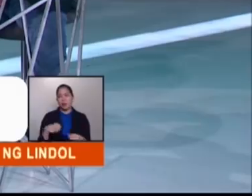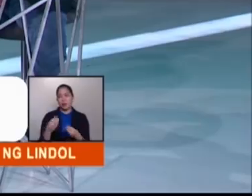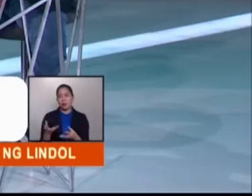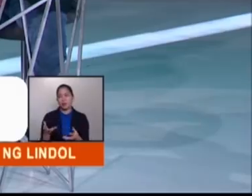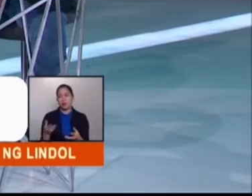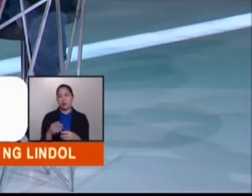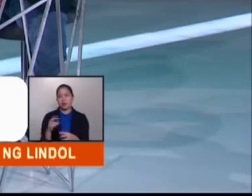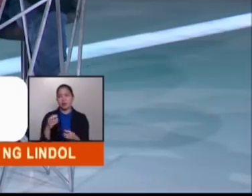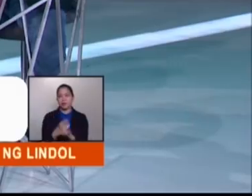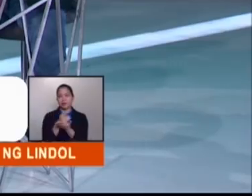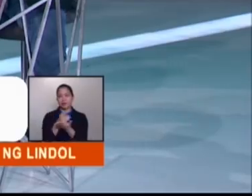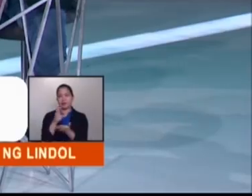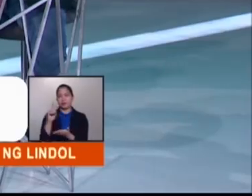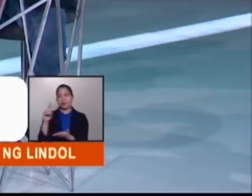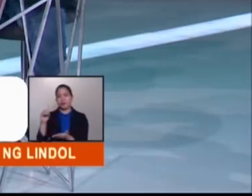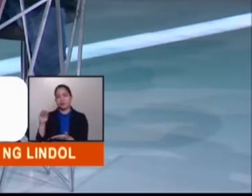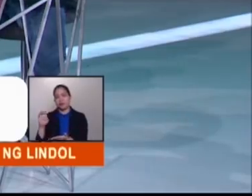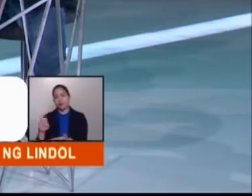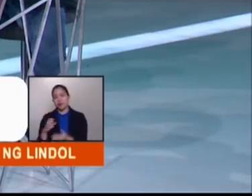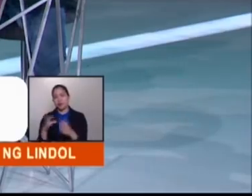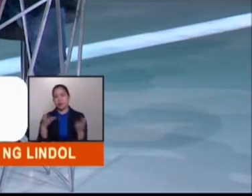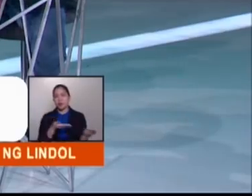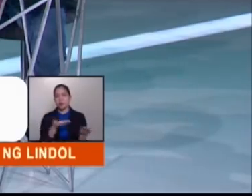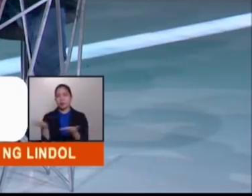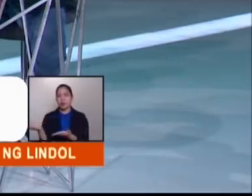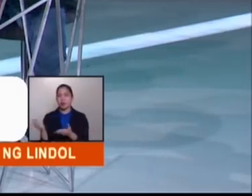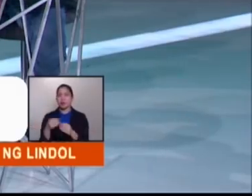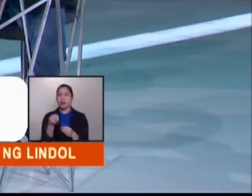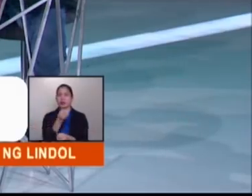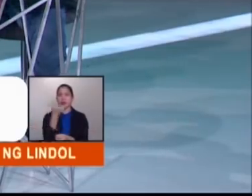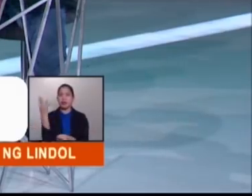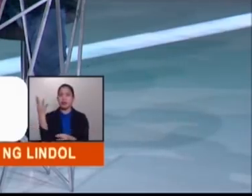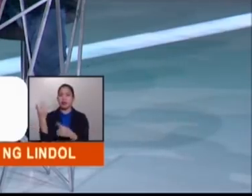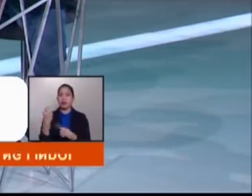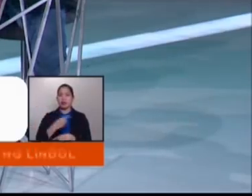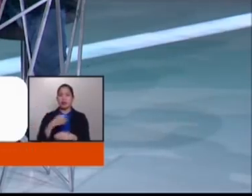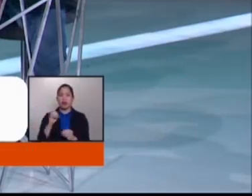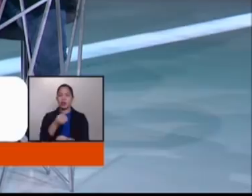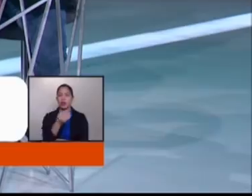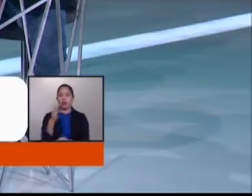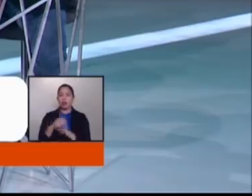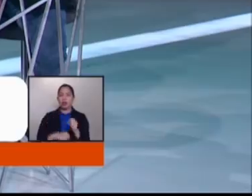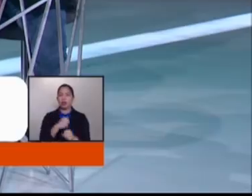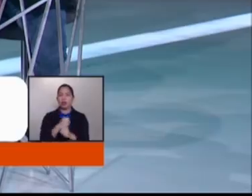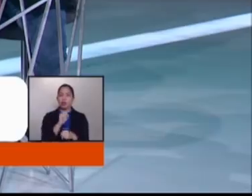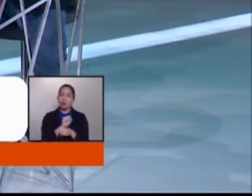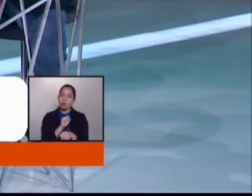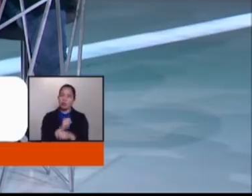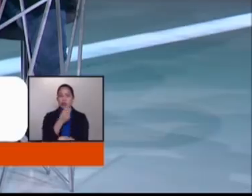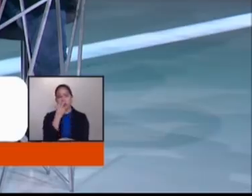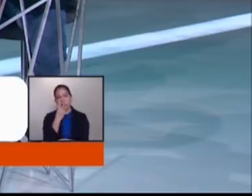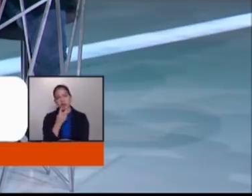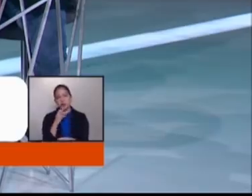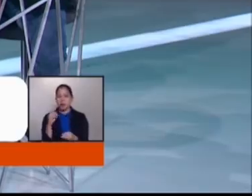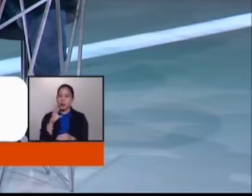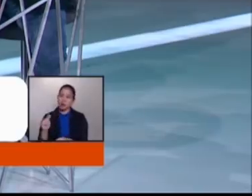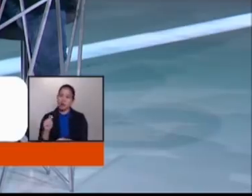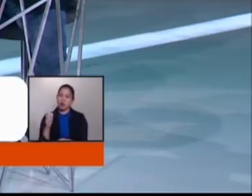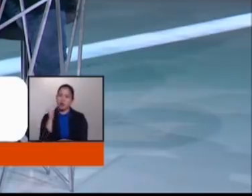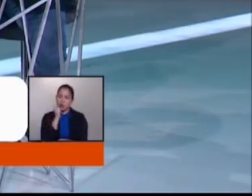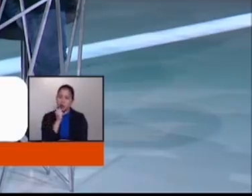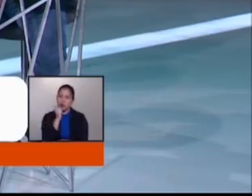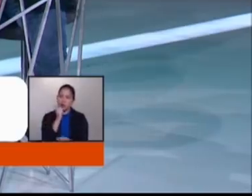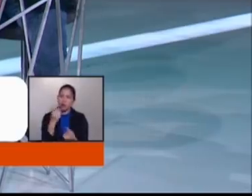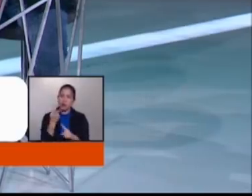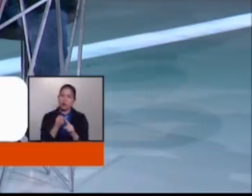ibigay. Tuturuan kayo dun sa dole. Basta't dala nyo lang dun sa dole kung ilang araw na kayo, ilang years na kayo trabaho. Sa tingin nyo, ilan yung OT nyo kada